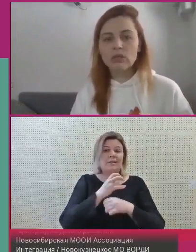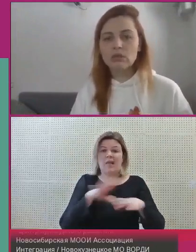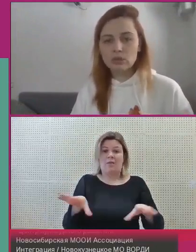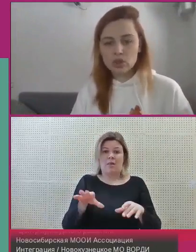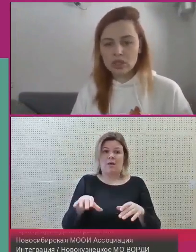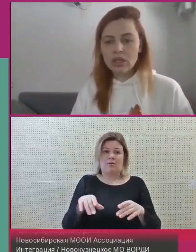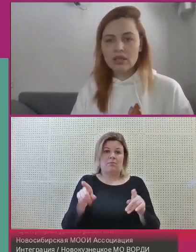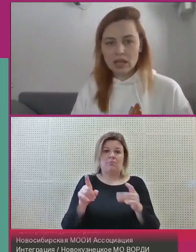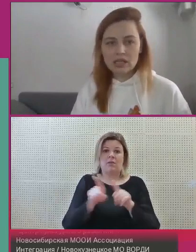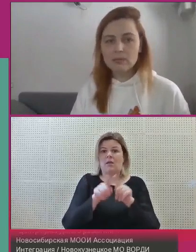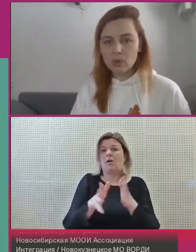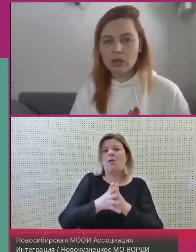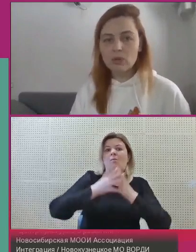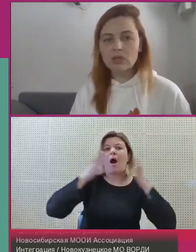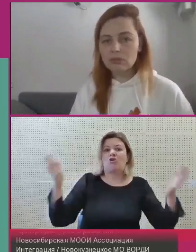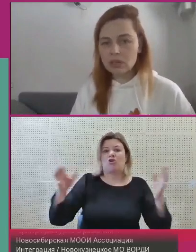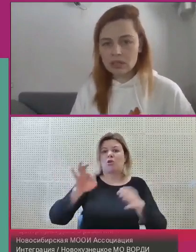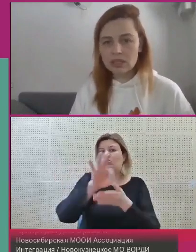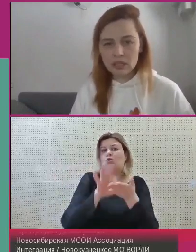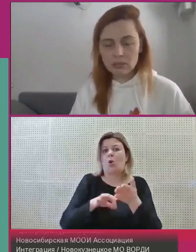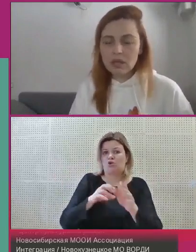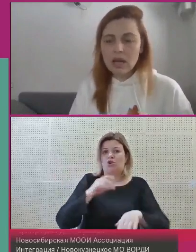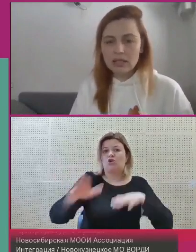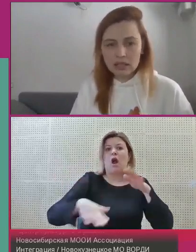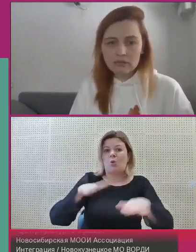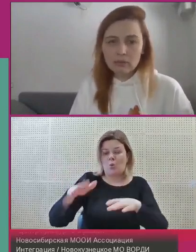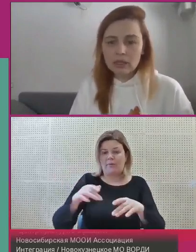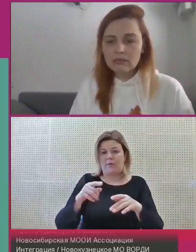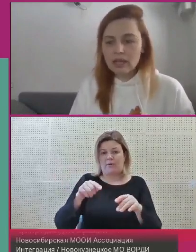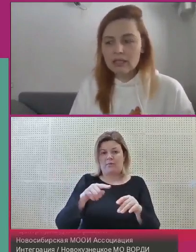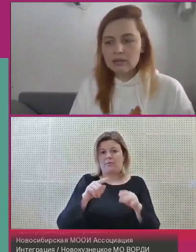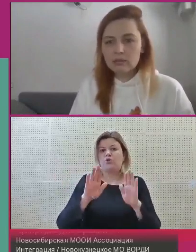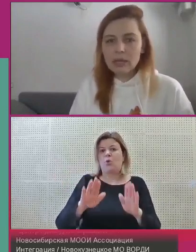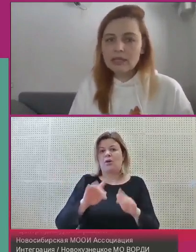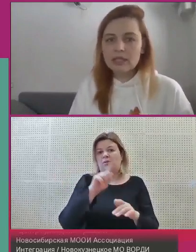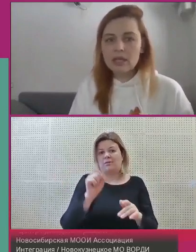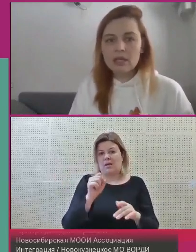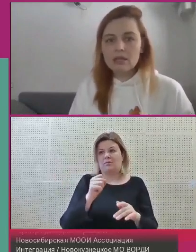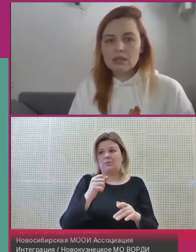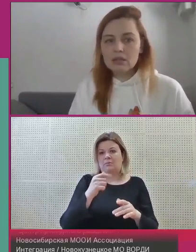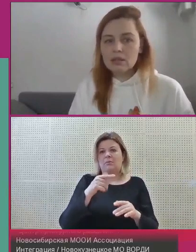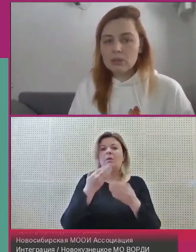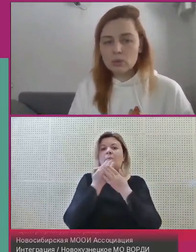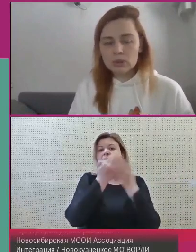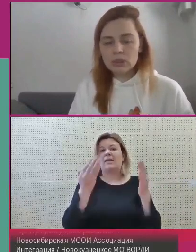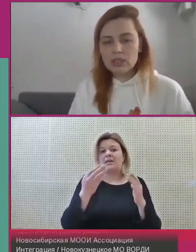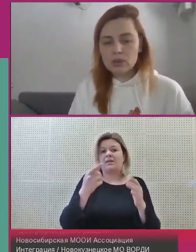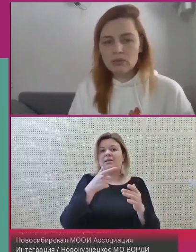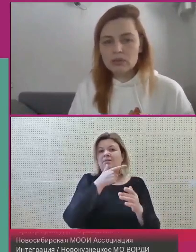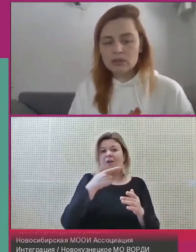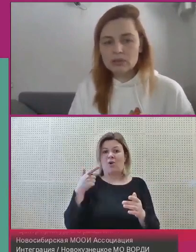последние 2 года, но это уже как раз по отработанной вот этой схеме. А до этого мы ковырялись, ну, 5 лет, по